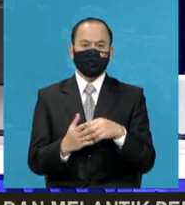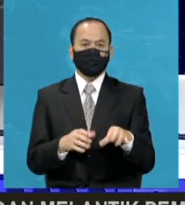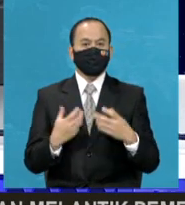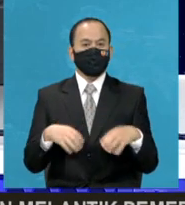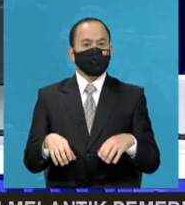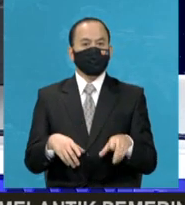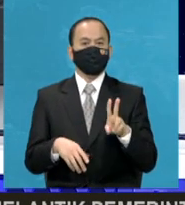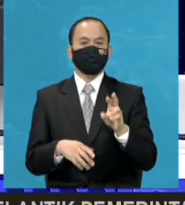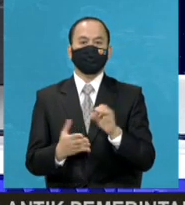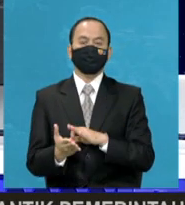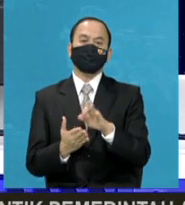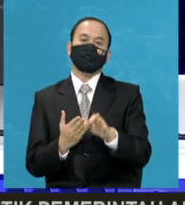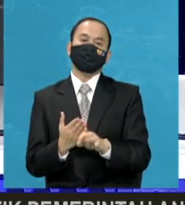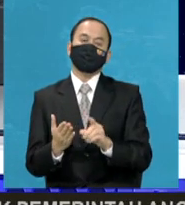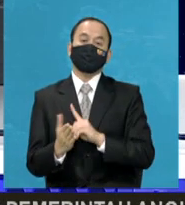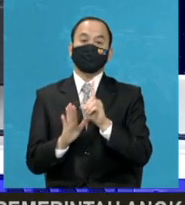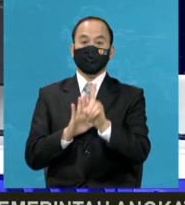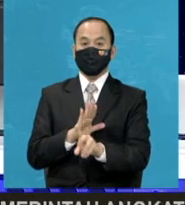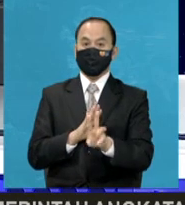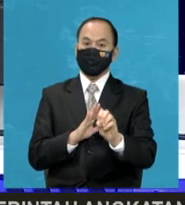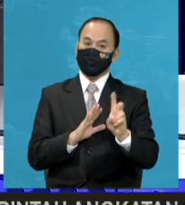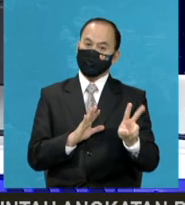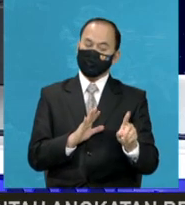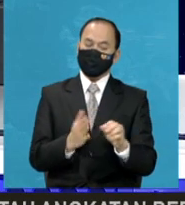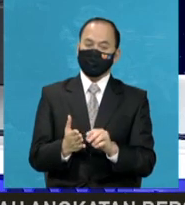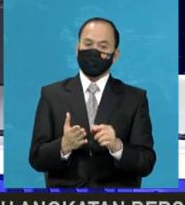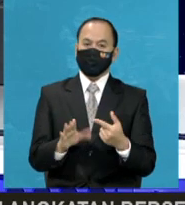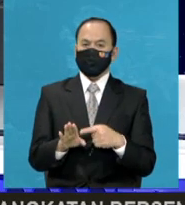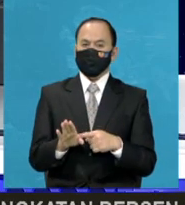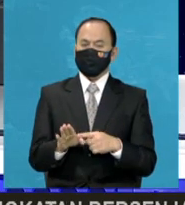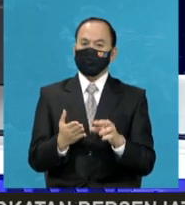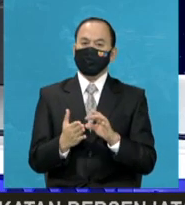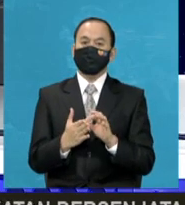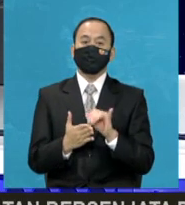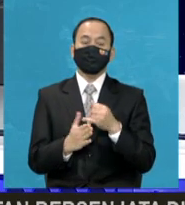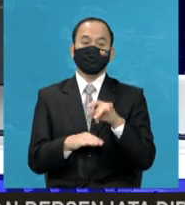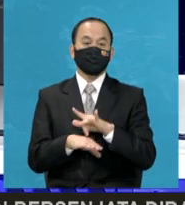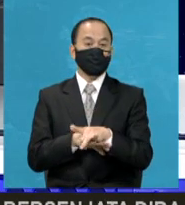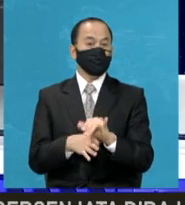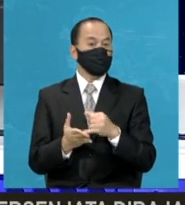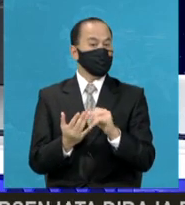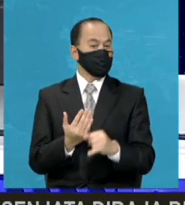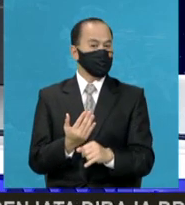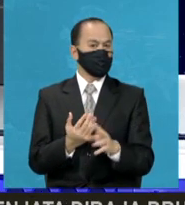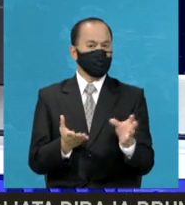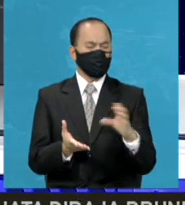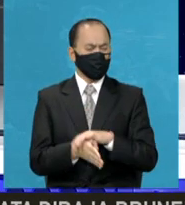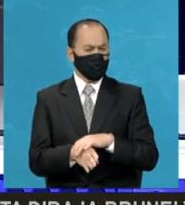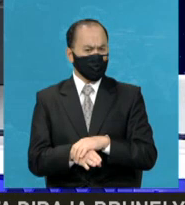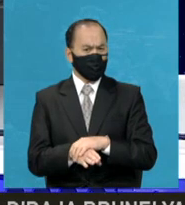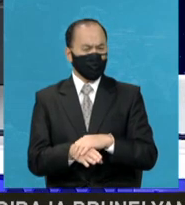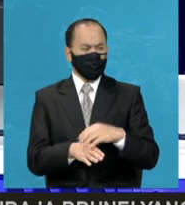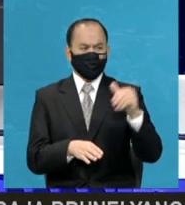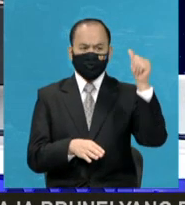2021 dan awal Januari 2022 yang melibatkan tangkapan terhadap sindikat peredaran dadah adik-beradik